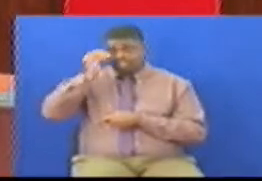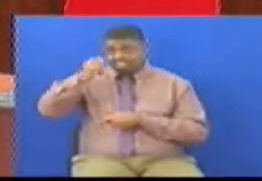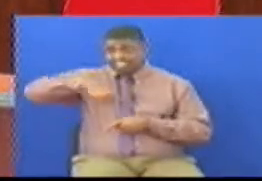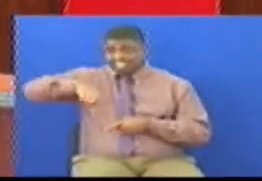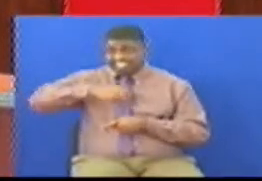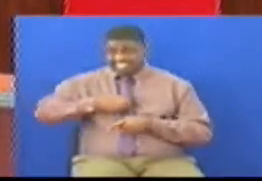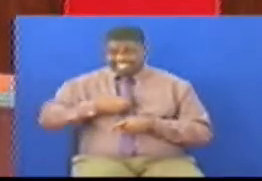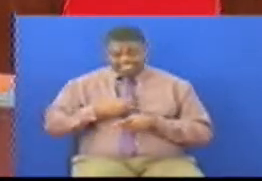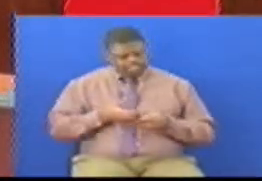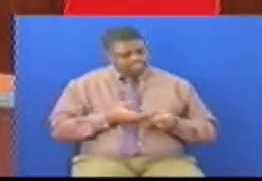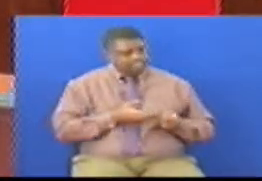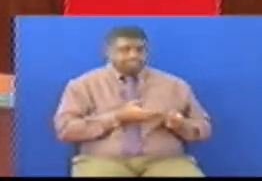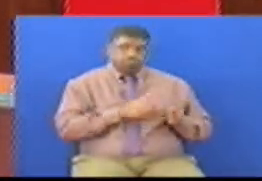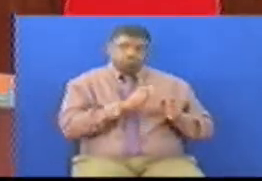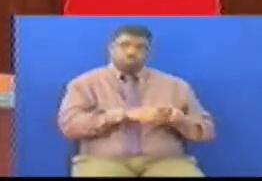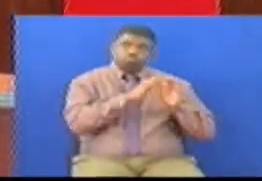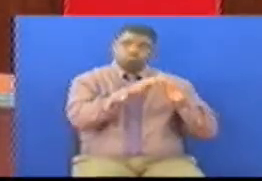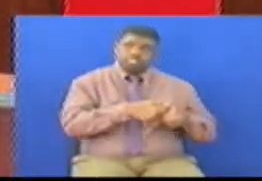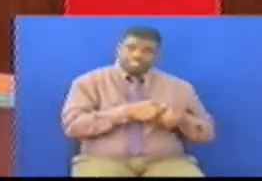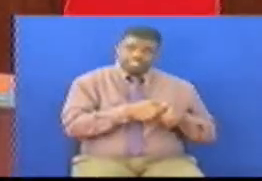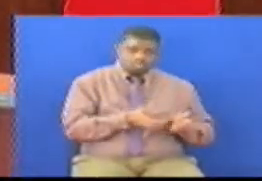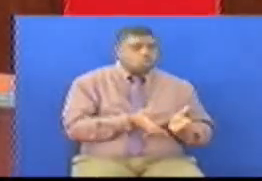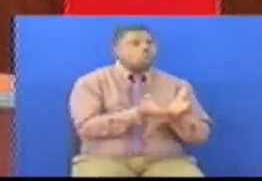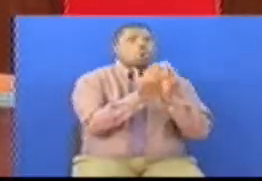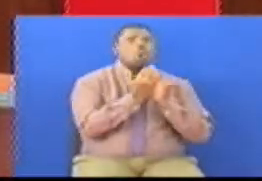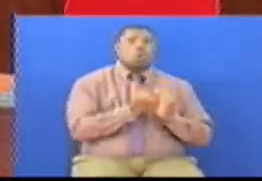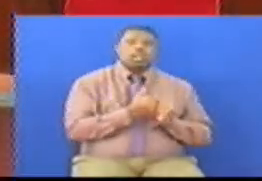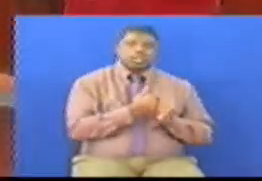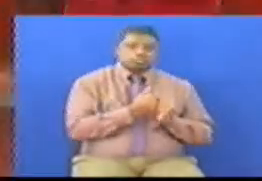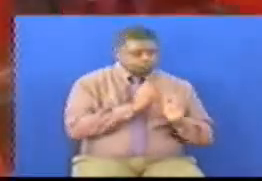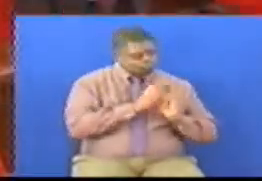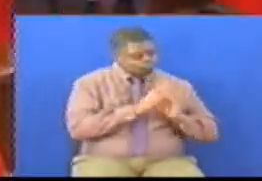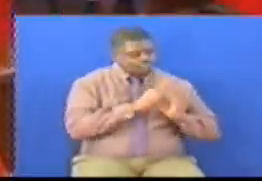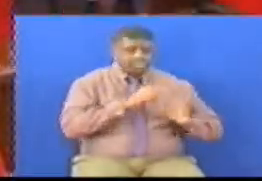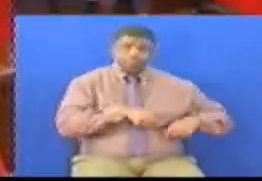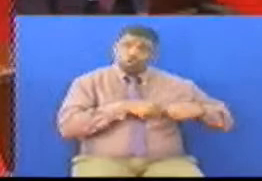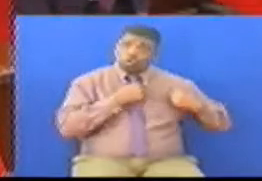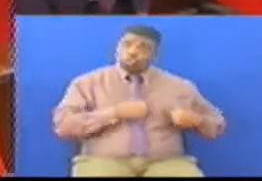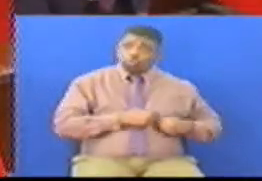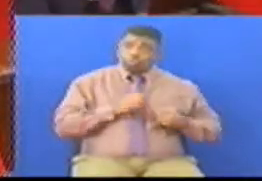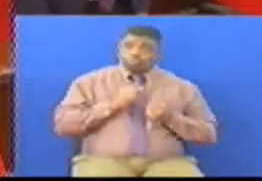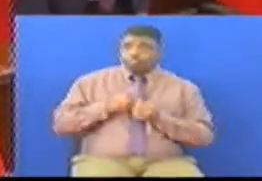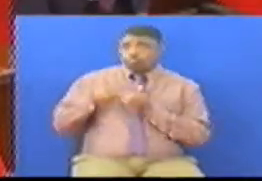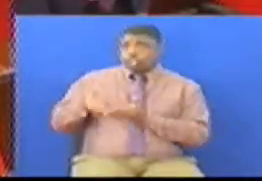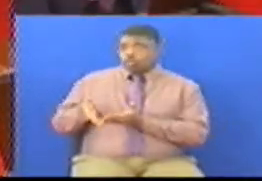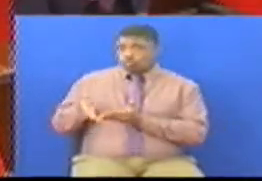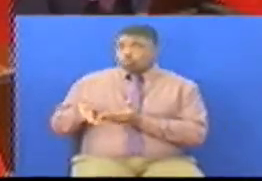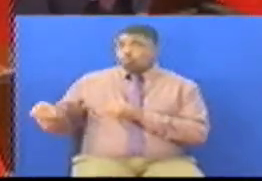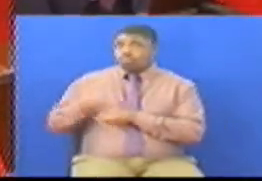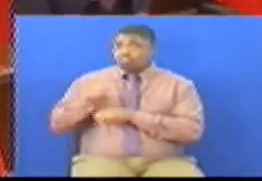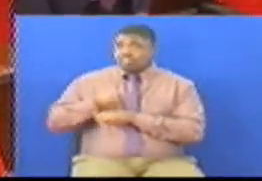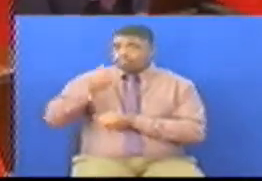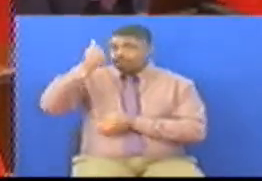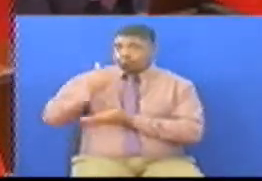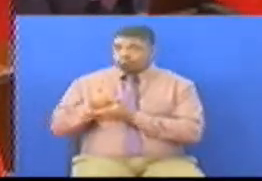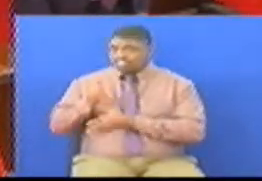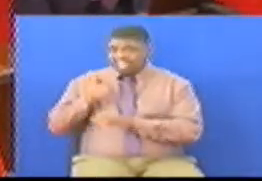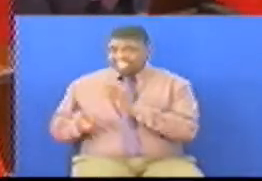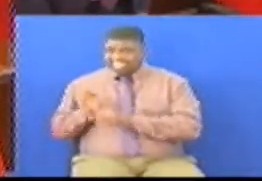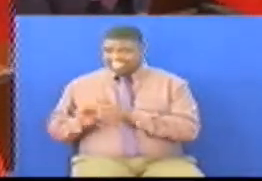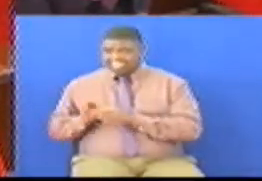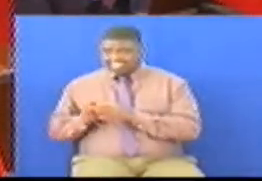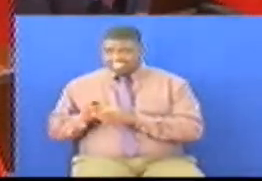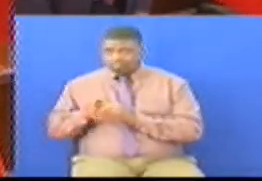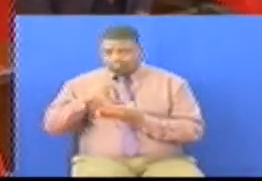kwa dhati mambo yatakayoletwa mbele yetu leo, ili tufanye maamuzi sahihi yenye manufaa kwa watu wote na ustawi wa nchi yetu.